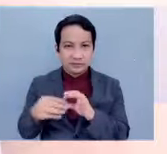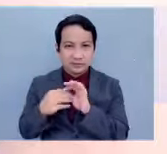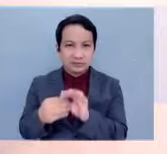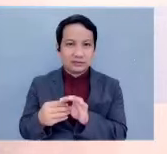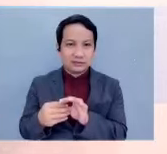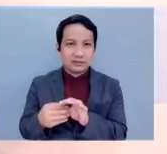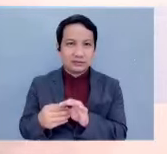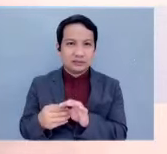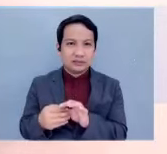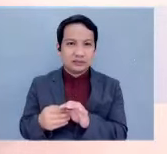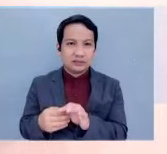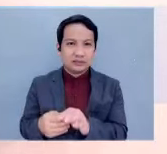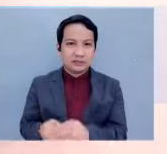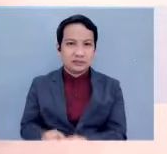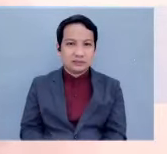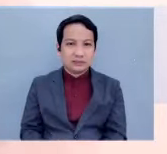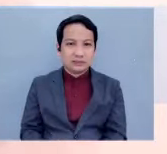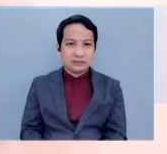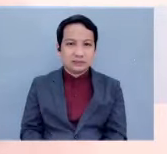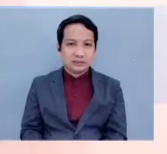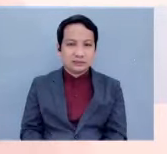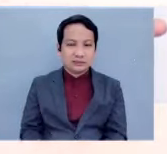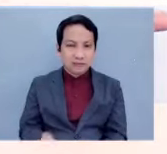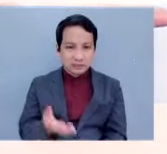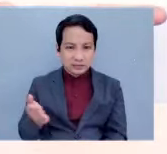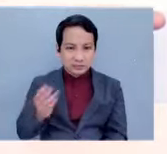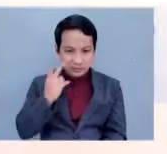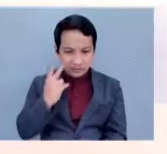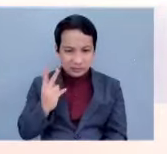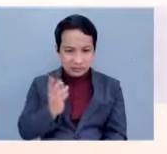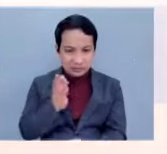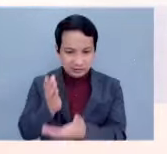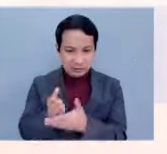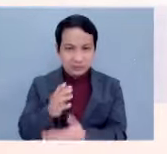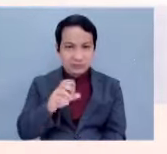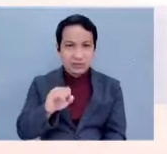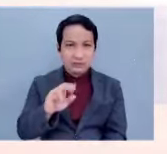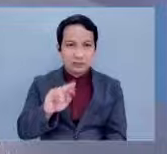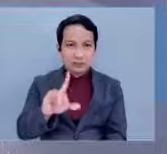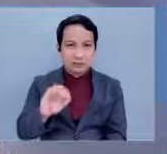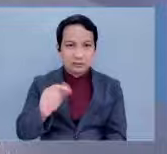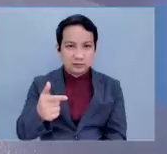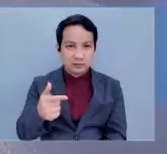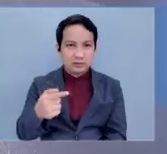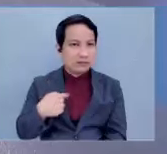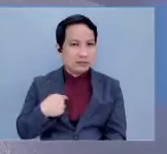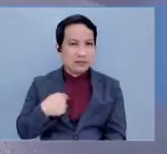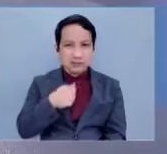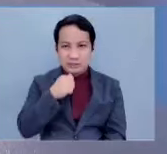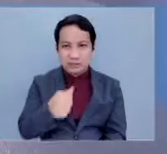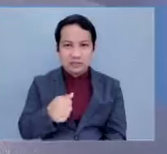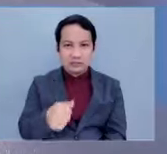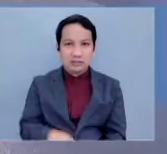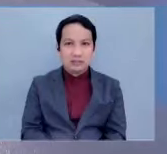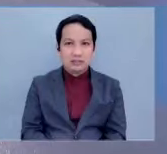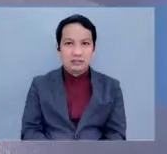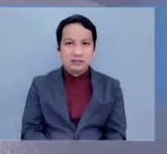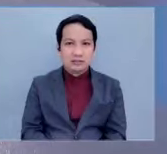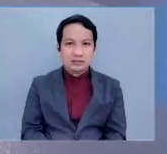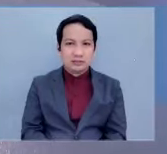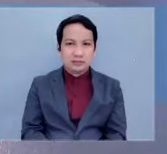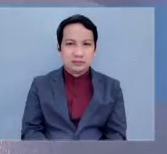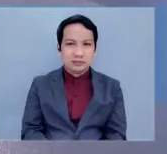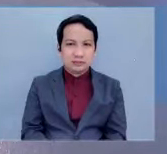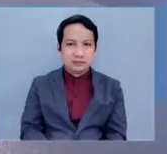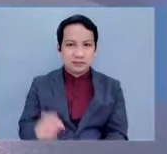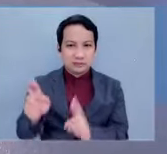eh. Oo. Sino pa sa atin ang nakapunta na sa Sinulog? Hindi pa. Ako pumunta pala. Ayan! Ako, kailangan mag-ready si Maui.